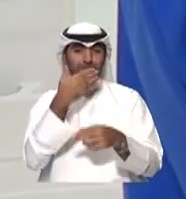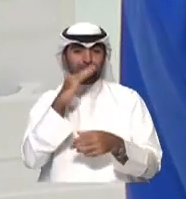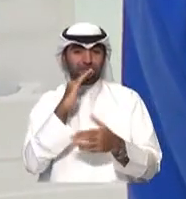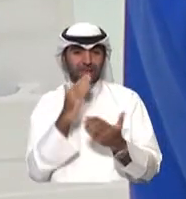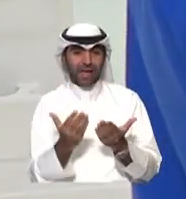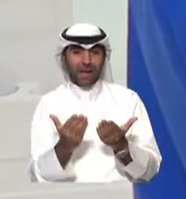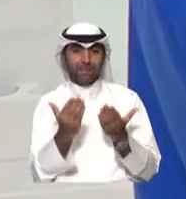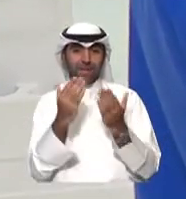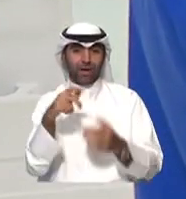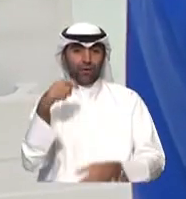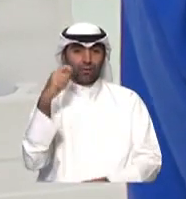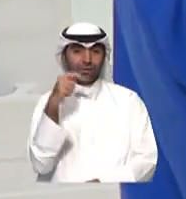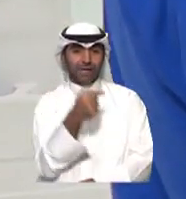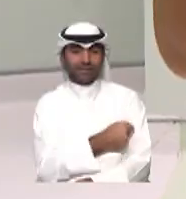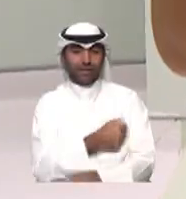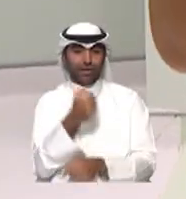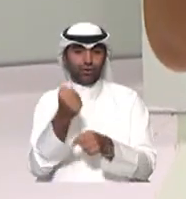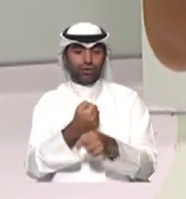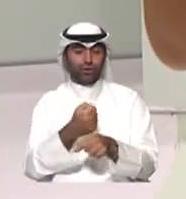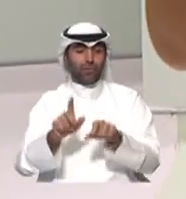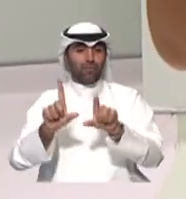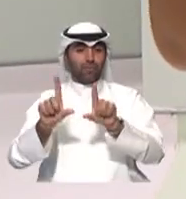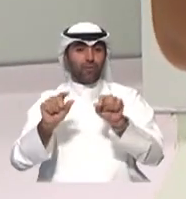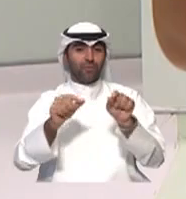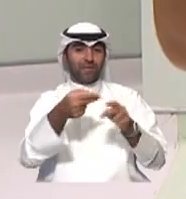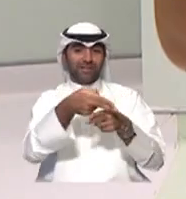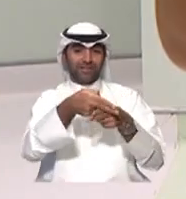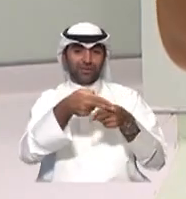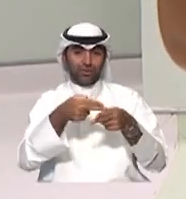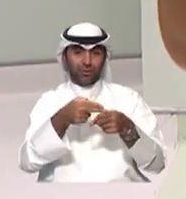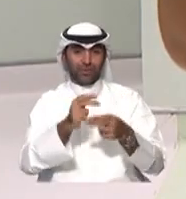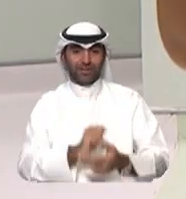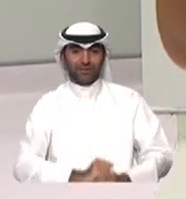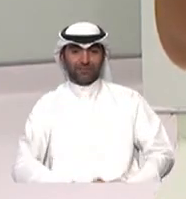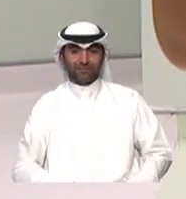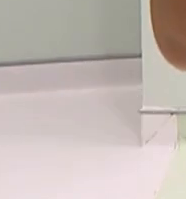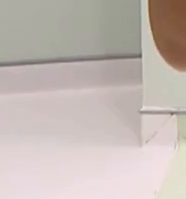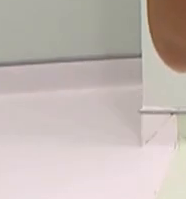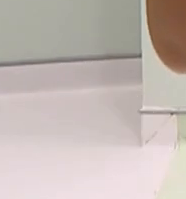المستشفيات. لما أبو علاوي، تلفزيون دولة الكويت.